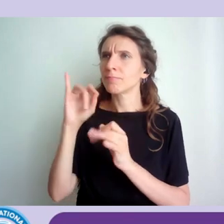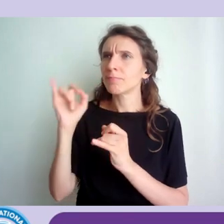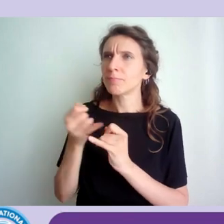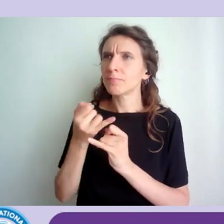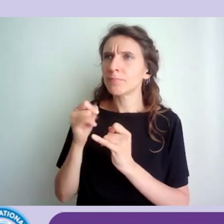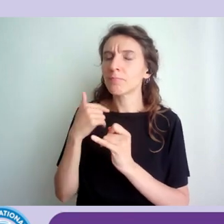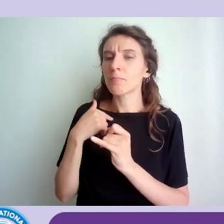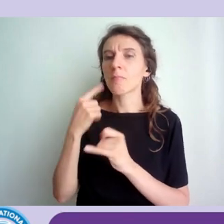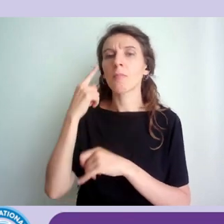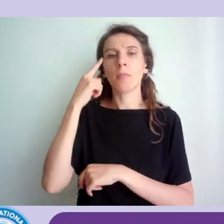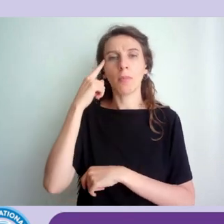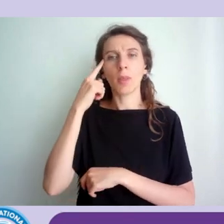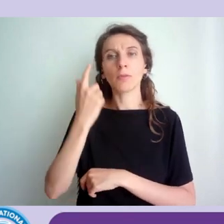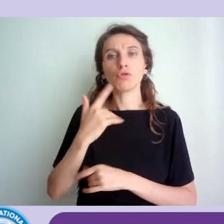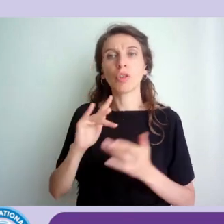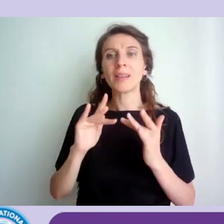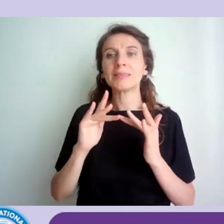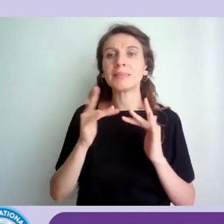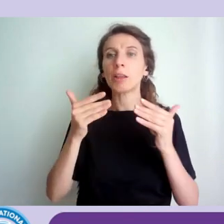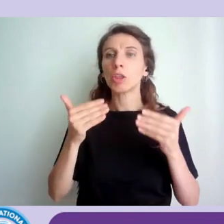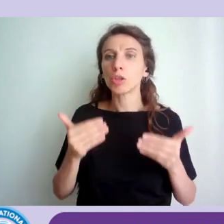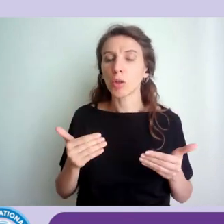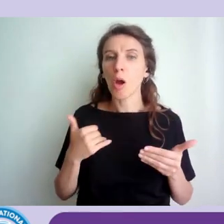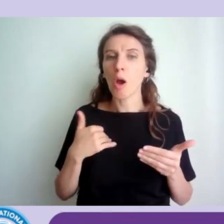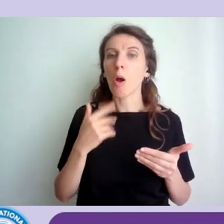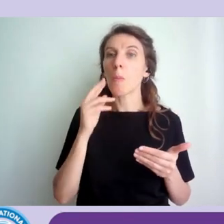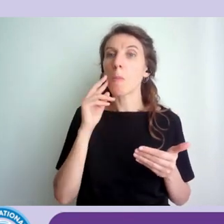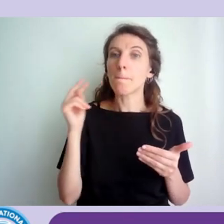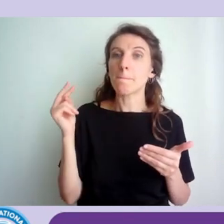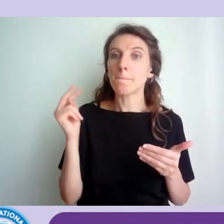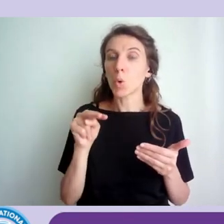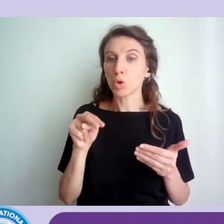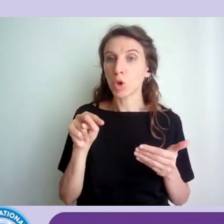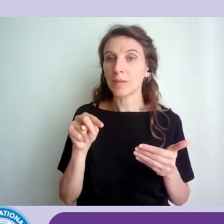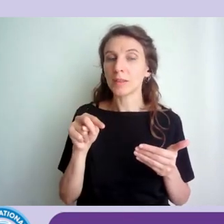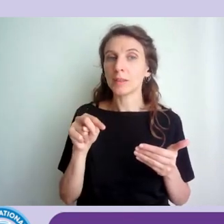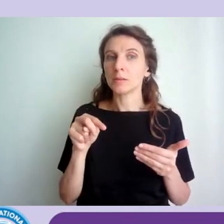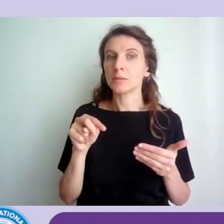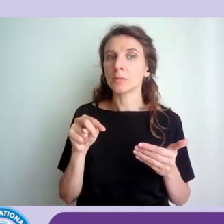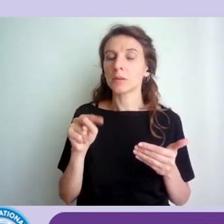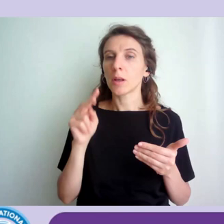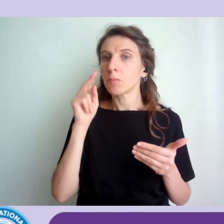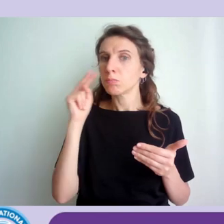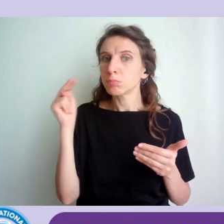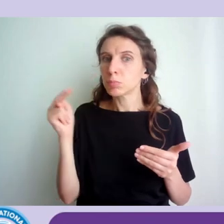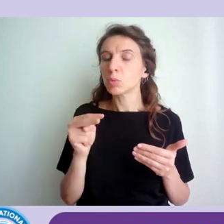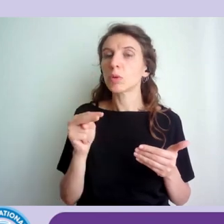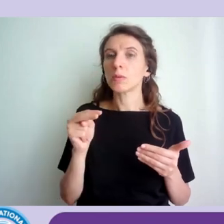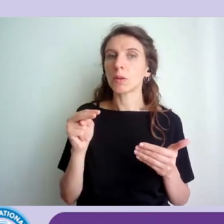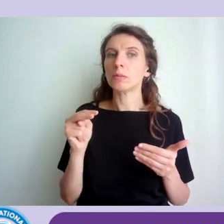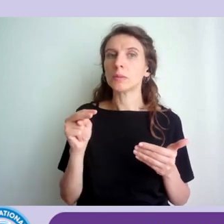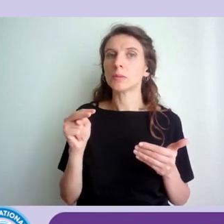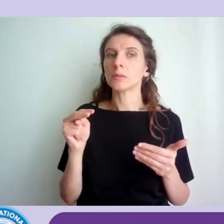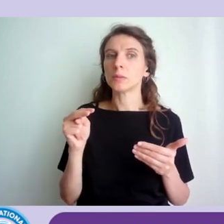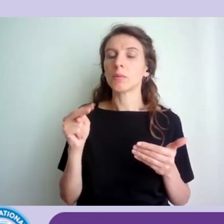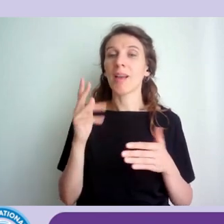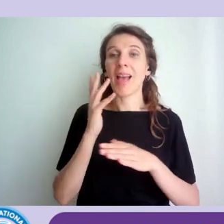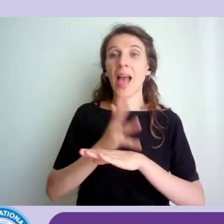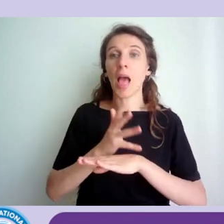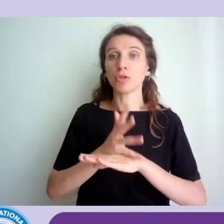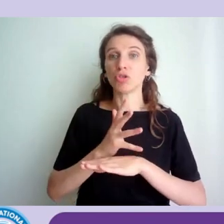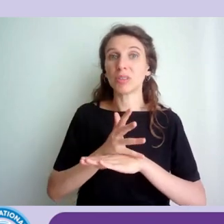Ecco un sito che secondo me da un punto di vista una piattaforma che da un punto di vista come dire dell'accessibilità